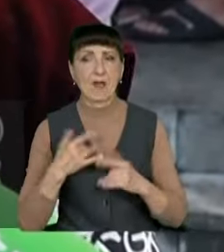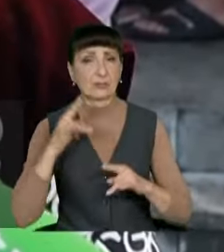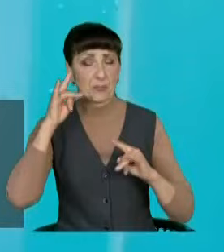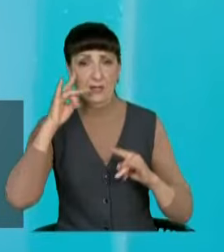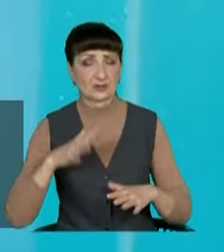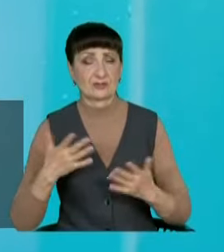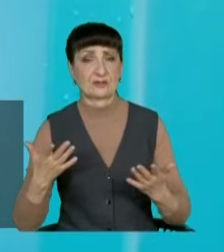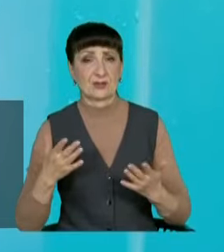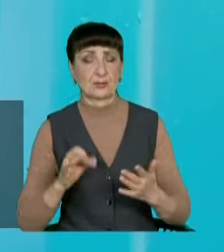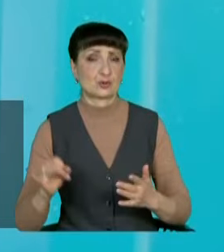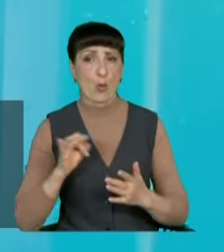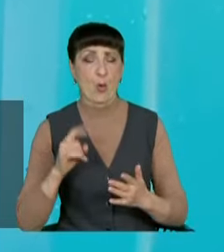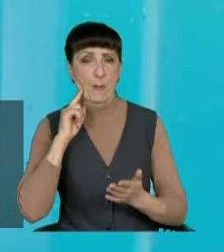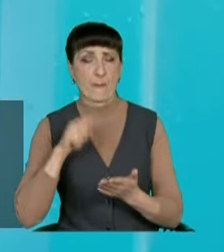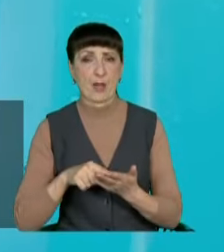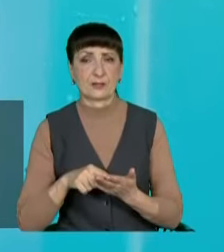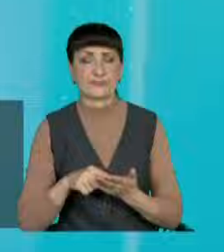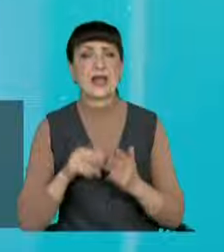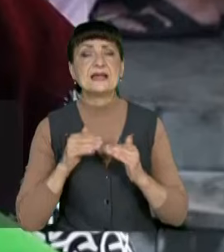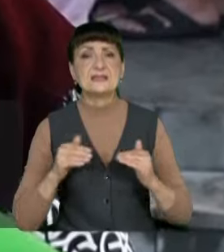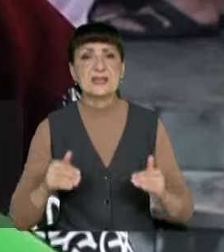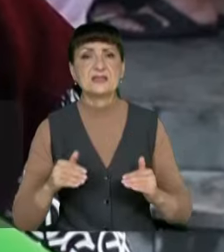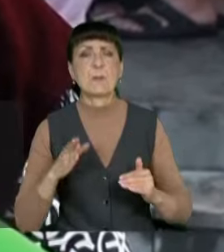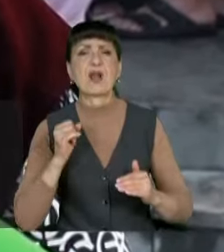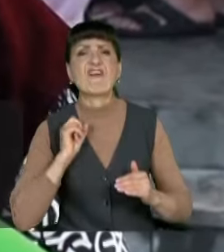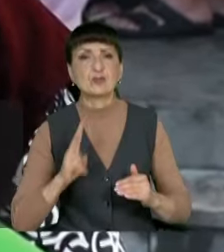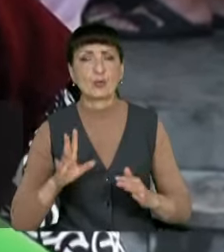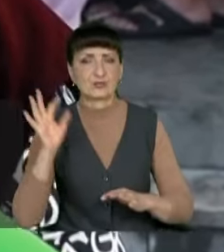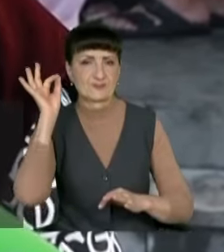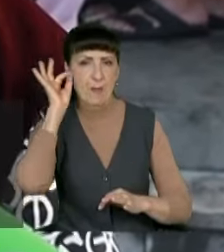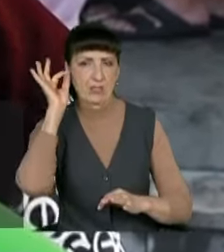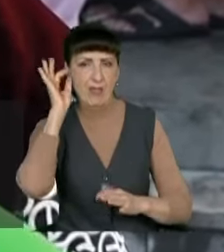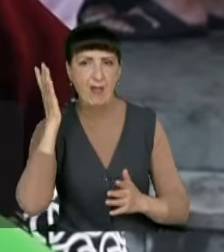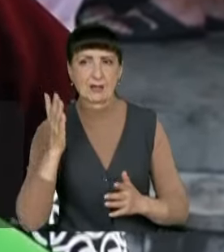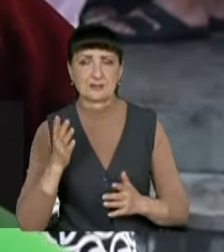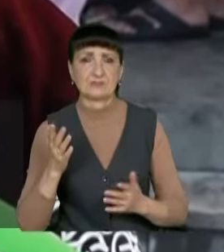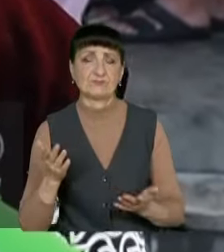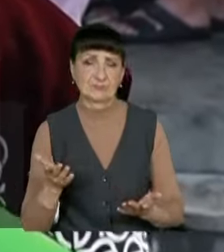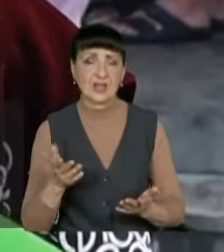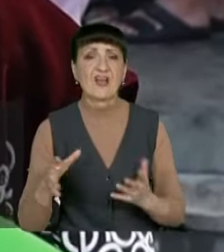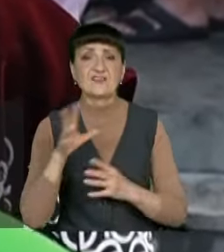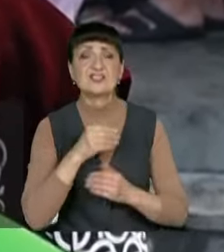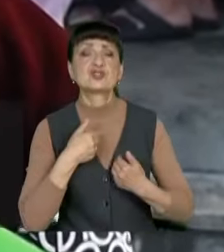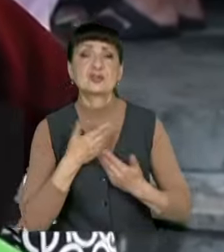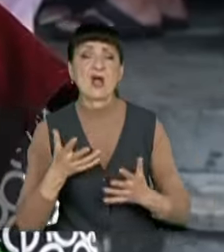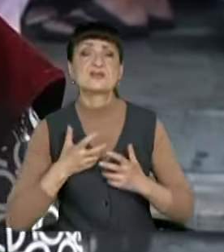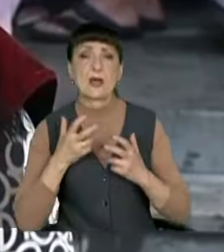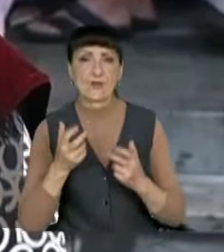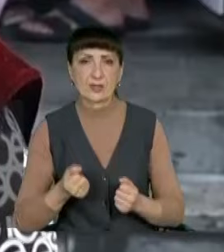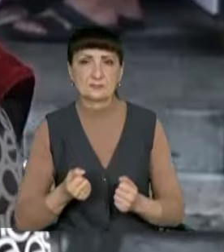неожиданная такая история получилась. Дети, правнуки будут вспоминать, Бог даст. Всем желаю